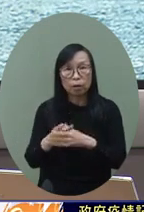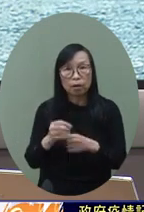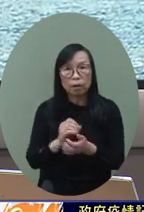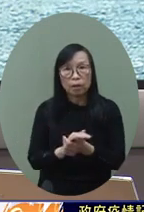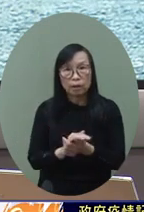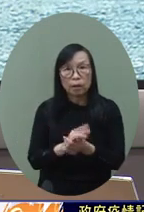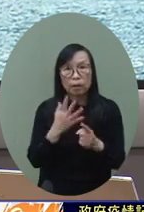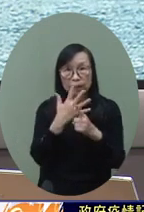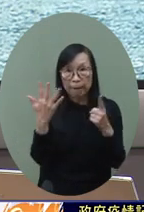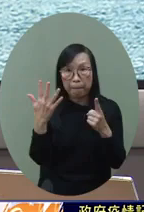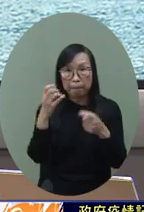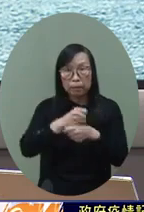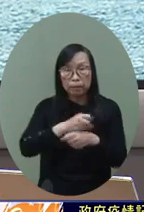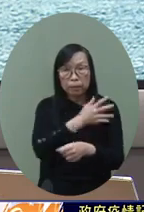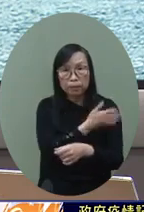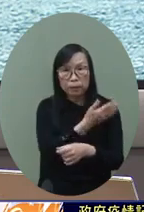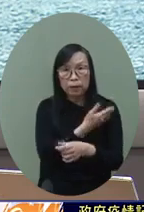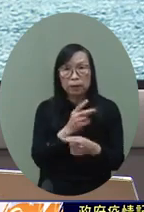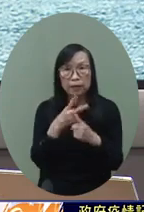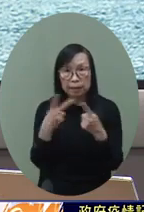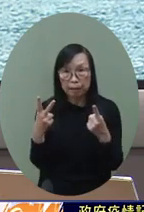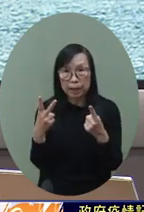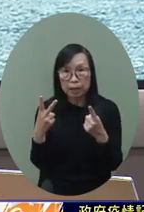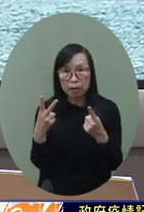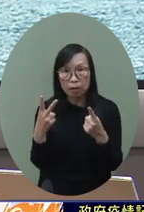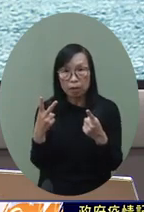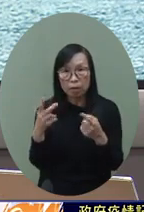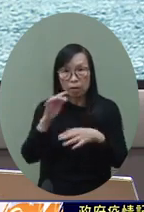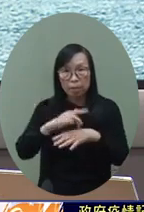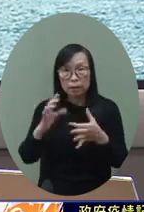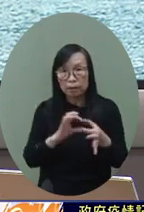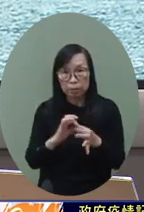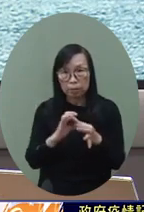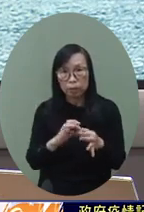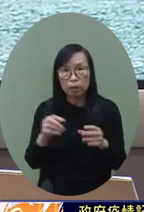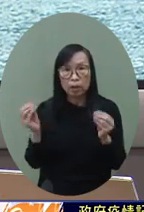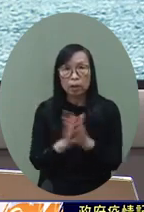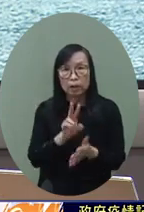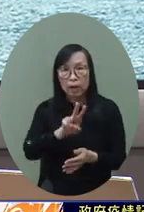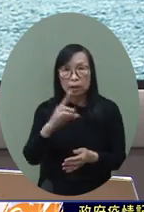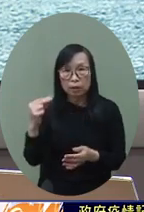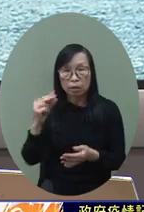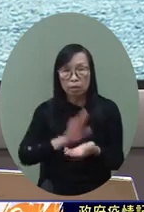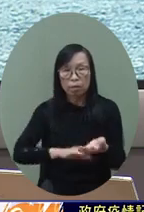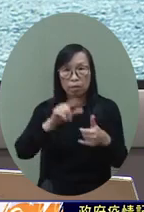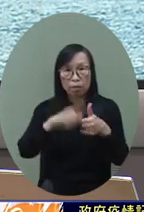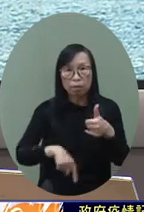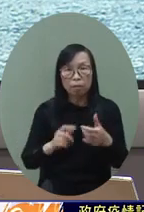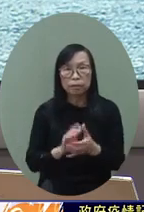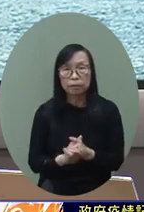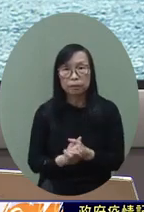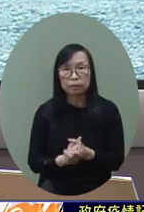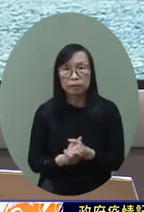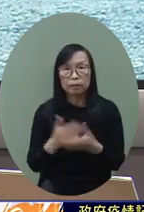大概15名員工同埋12位佢哋嘅緊密接觸者啦，即係總共27個個案。咁